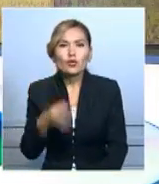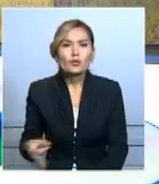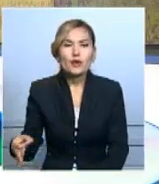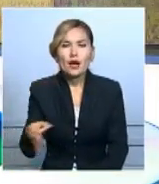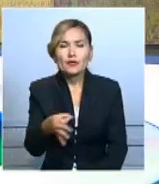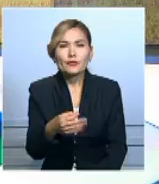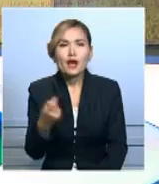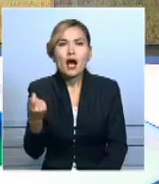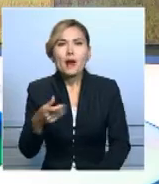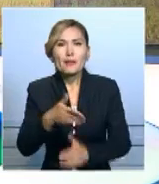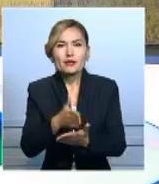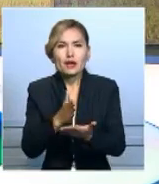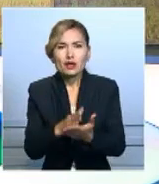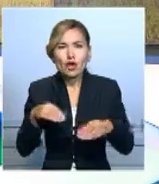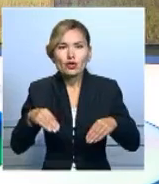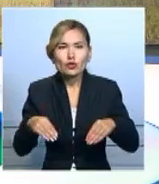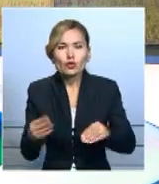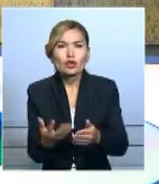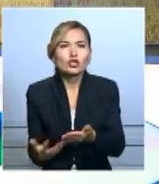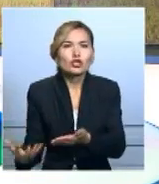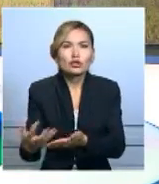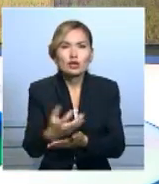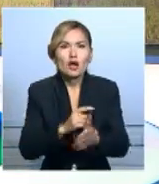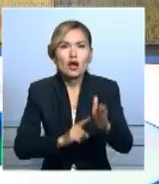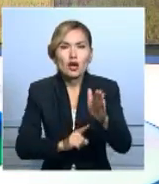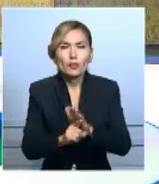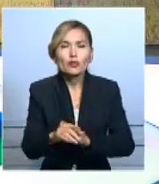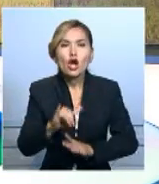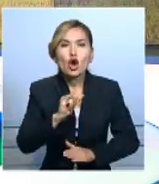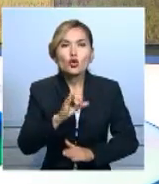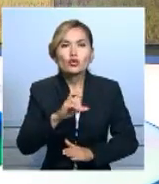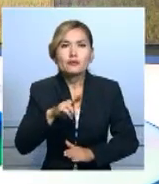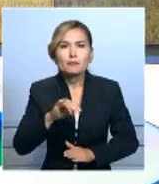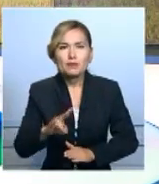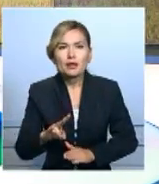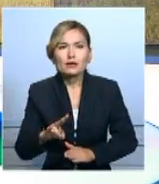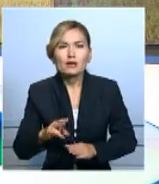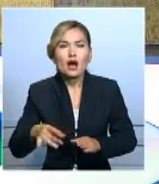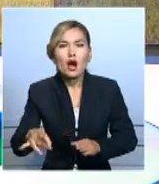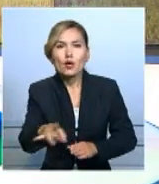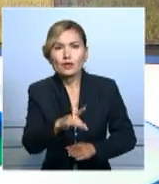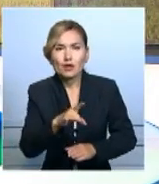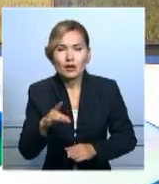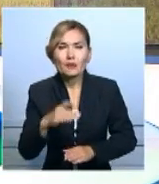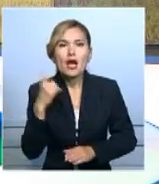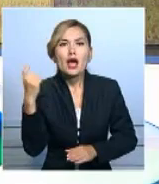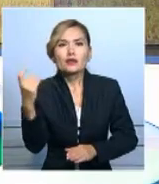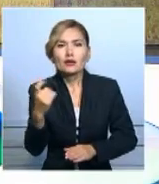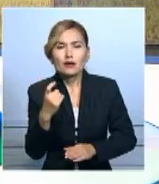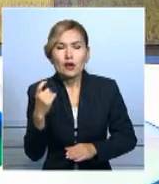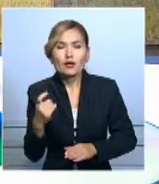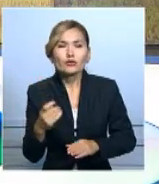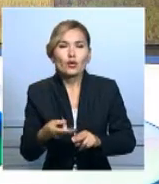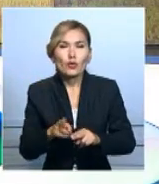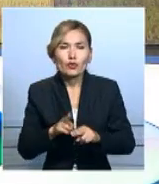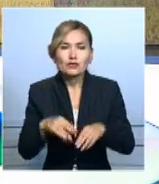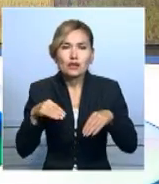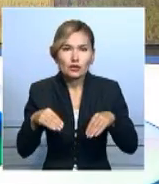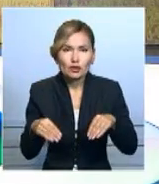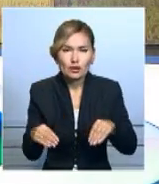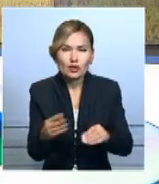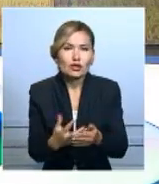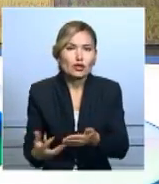Павлодар облысының астықты алқаптарына орақ түсті. Успен мен Шарбақты аудандарының диқандары алғашқылардың бірі болып дәнді дақылдың ерте